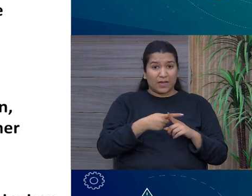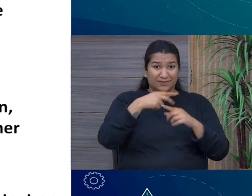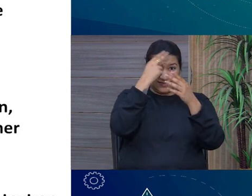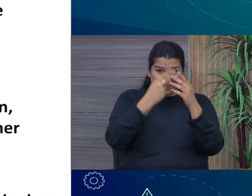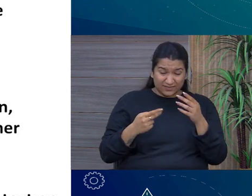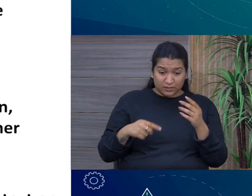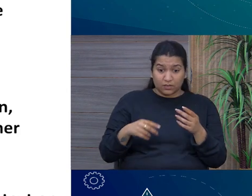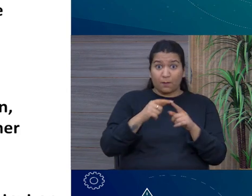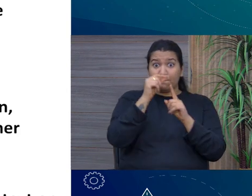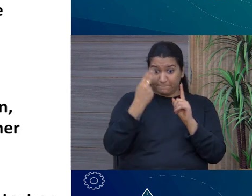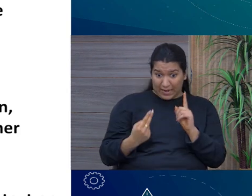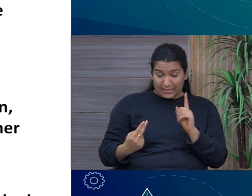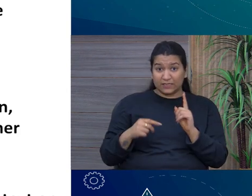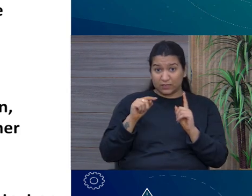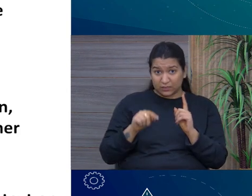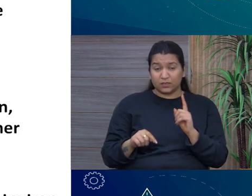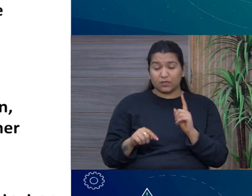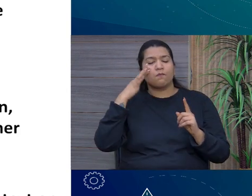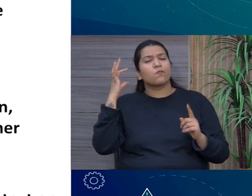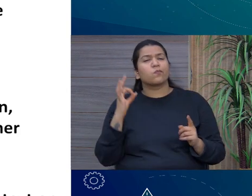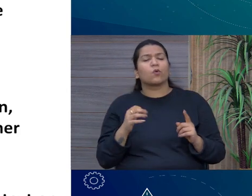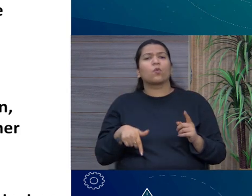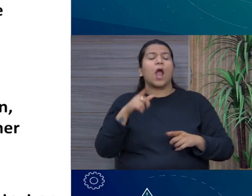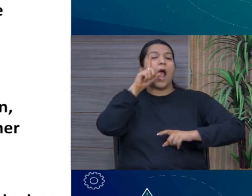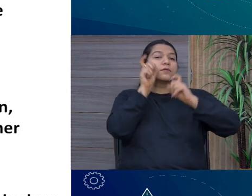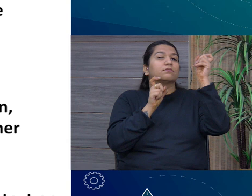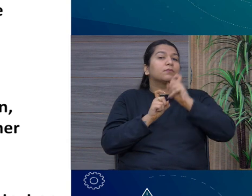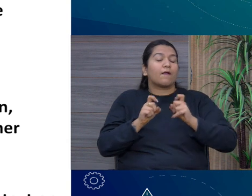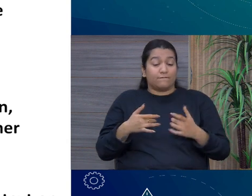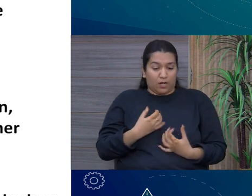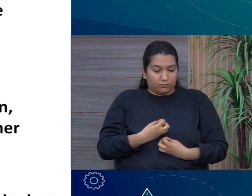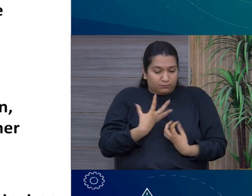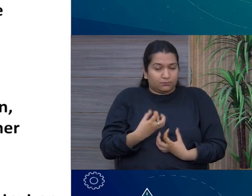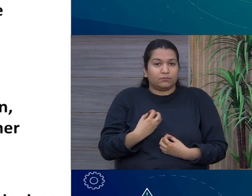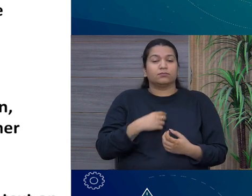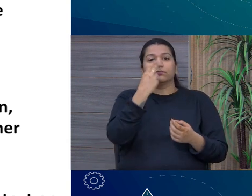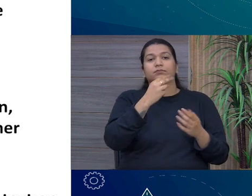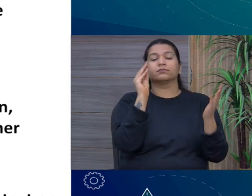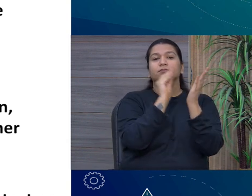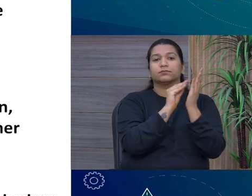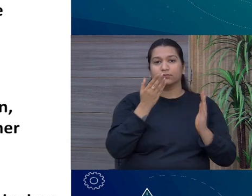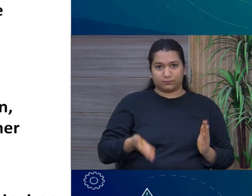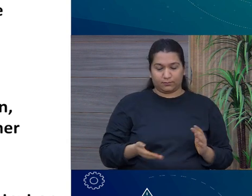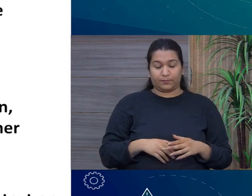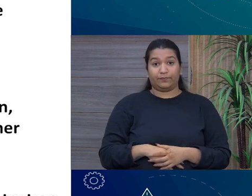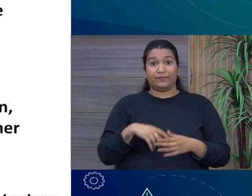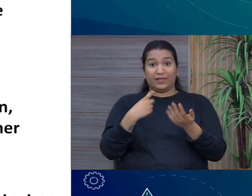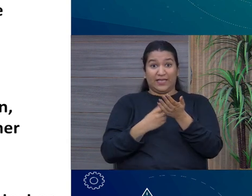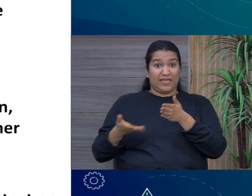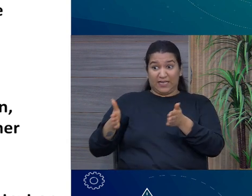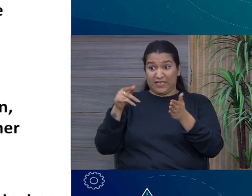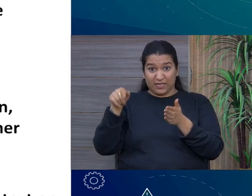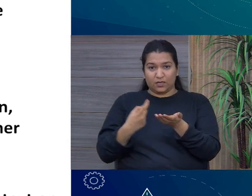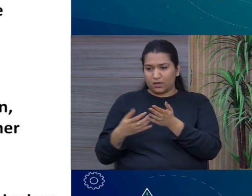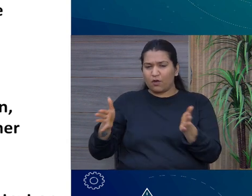पर हम पेंटिंग बनाते हैं, पेंट करते हैं, अपना एक्सप्रेशन थ्रू पेंटिंग दर्शाते हैं। ऑन द रिवर्स साइड ऑफ द शीट हम वहाँ